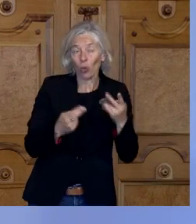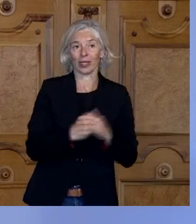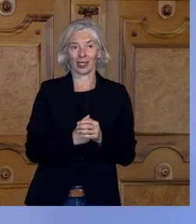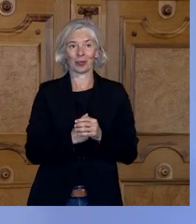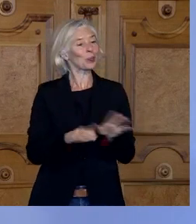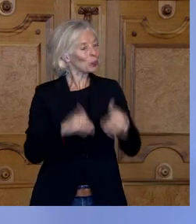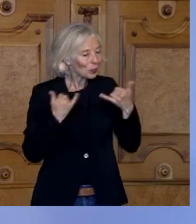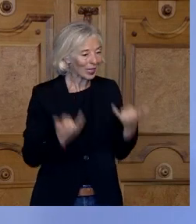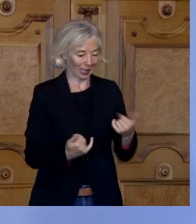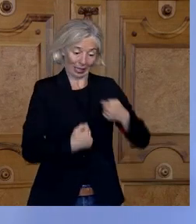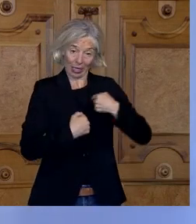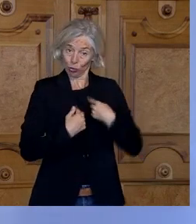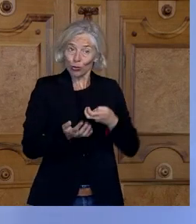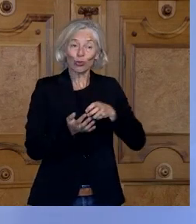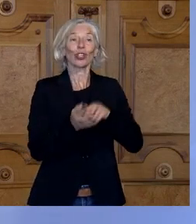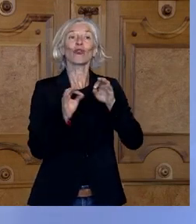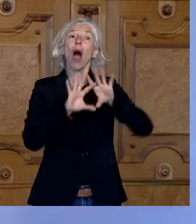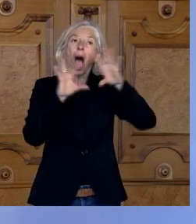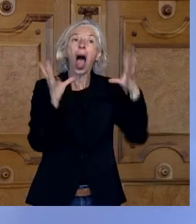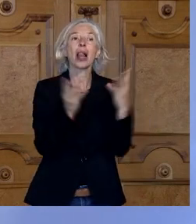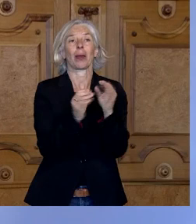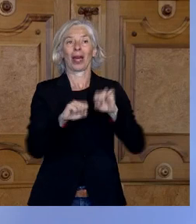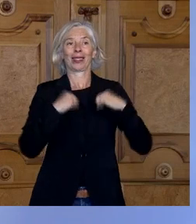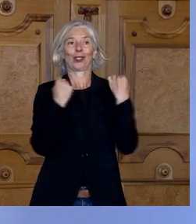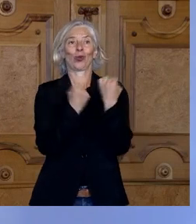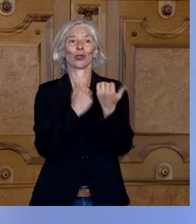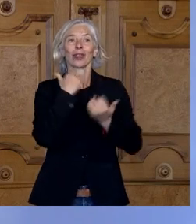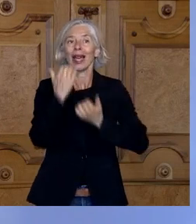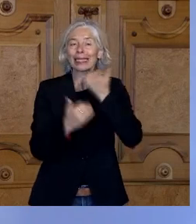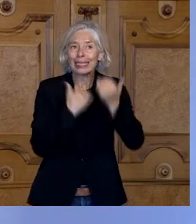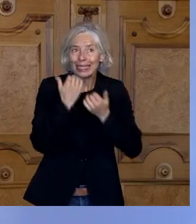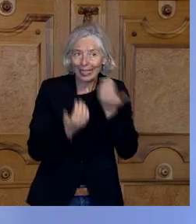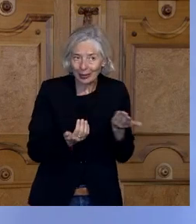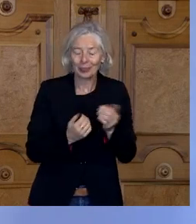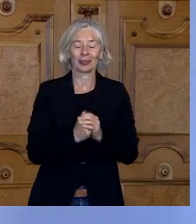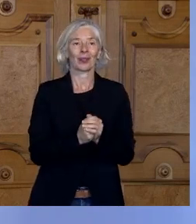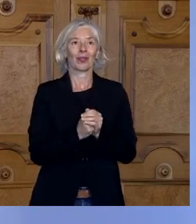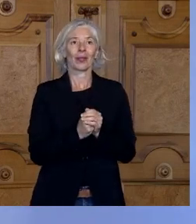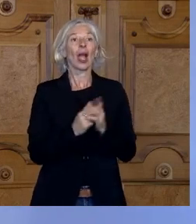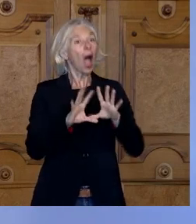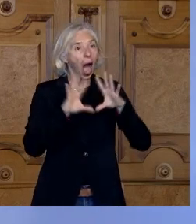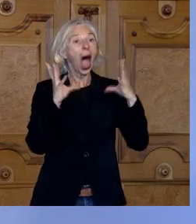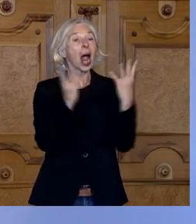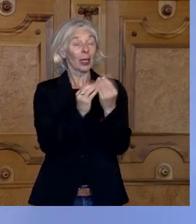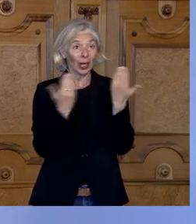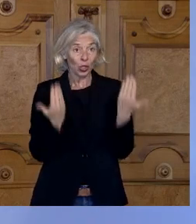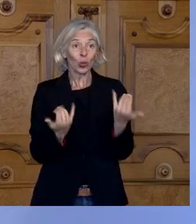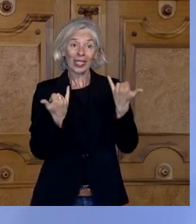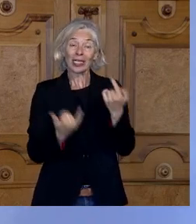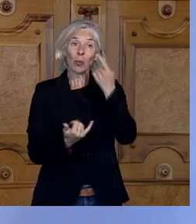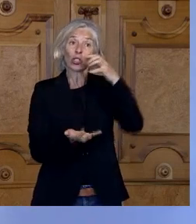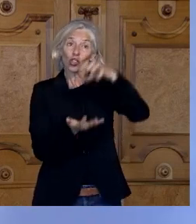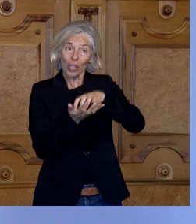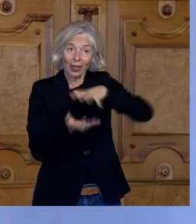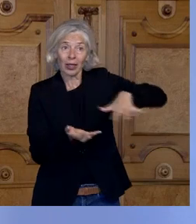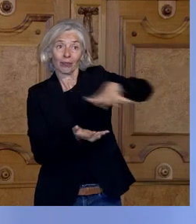die allgemeine Lage hinweisen. Allgemein ist es so, dass wir bisher im Stadtgebiet 388